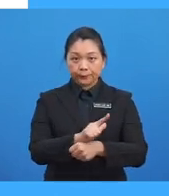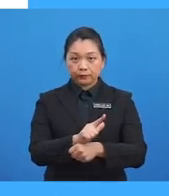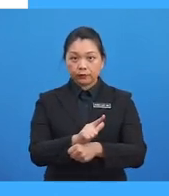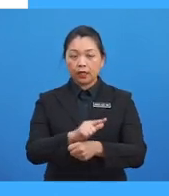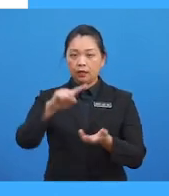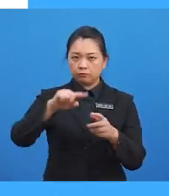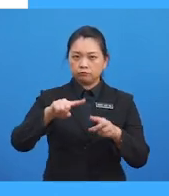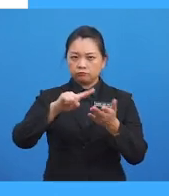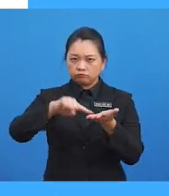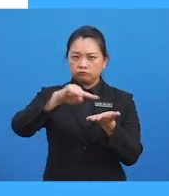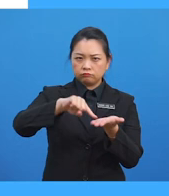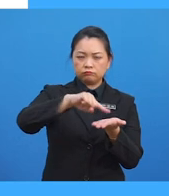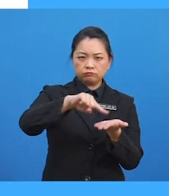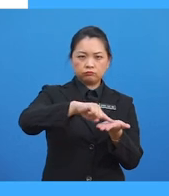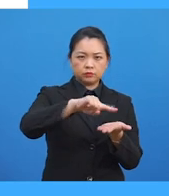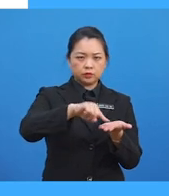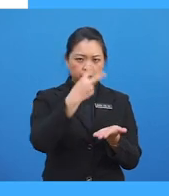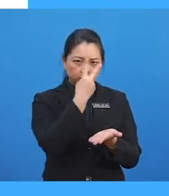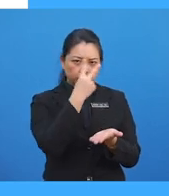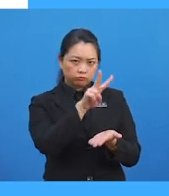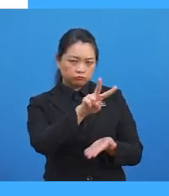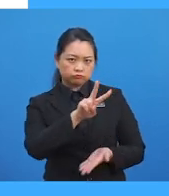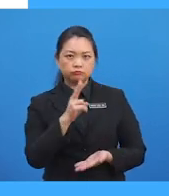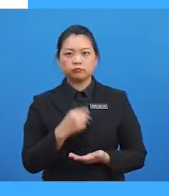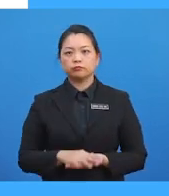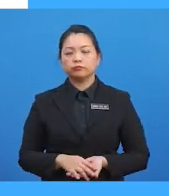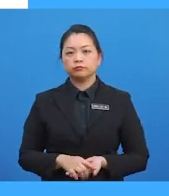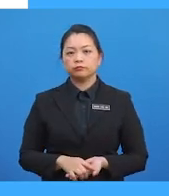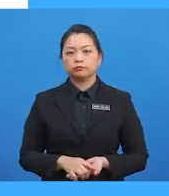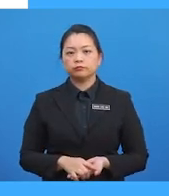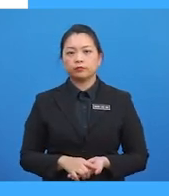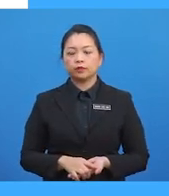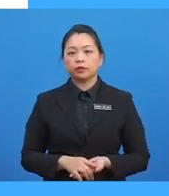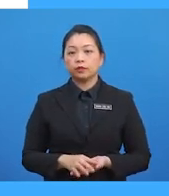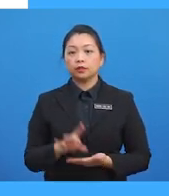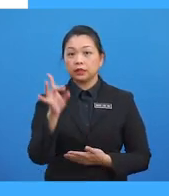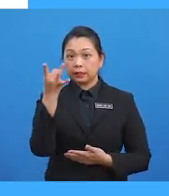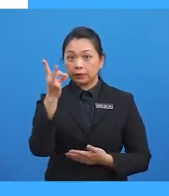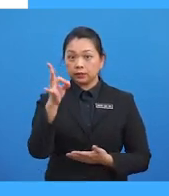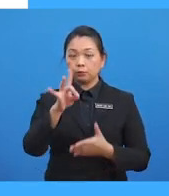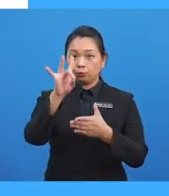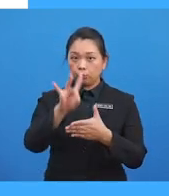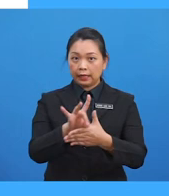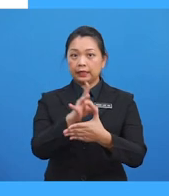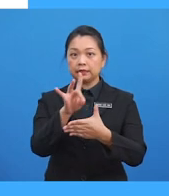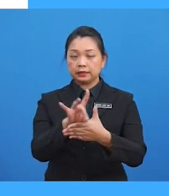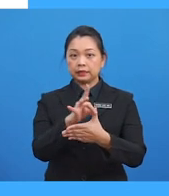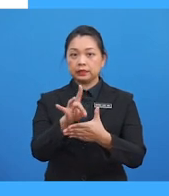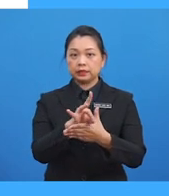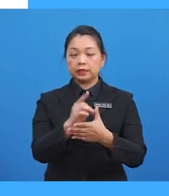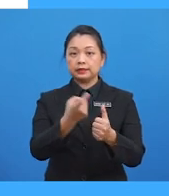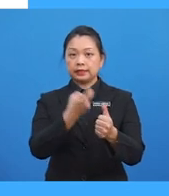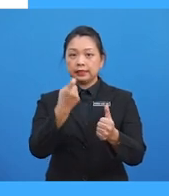permohonan dibuka untuk pemeriksaan awam. Tempohnya adalah 18 bulan dari tarikh prioriti dan tarikh